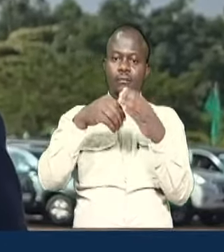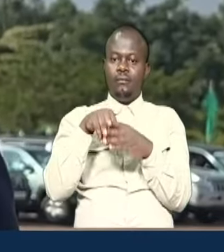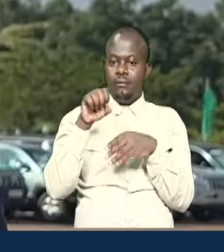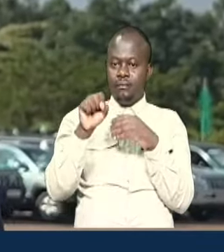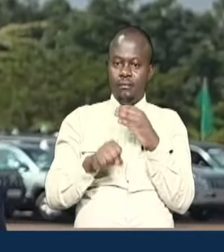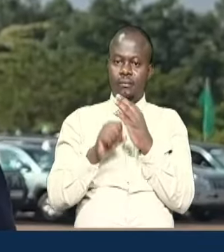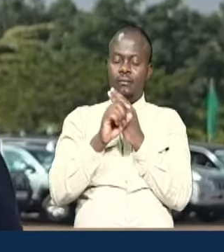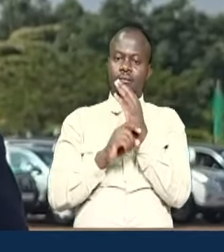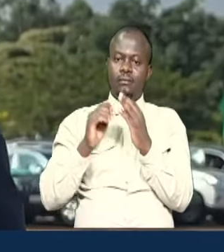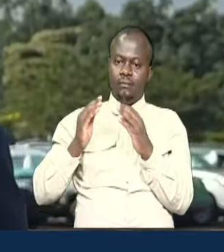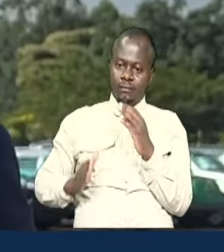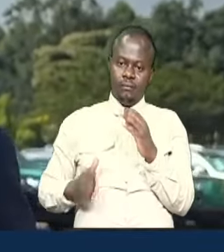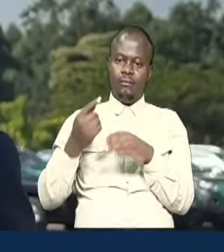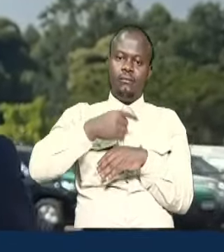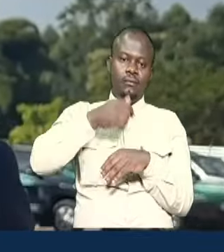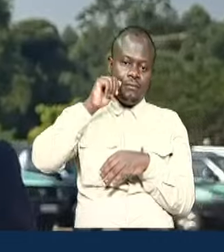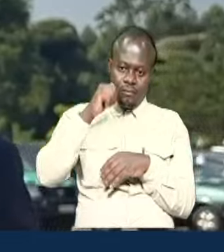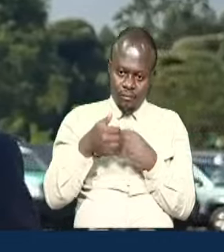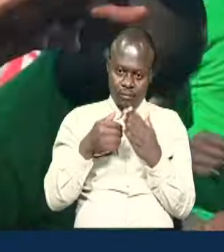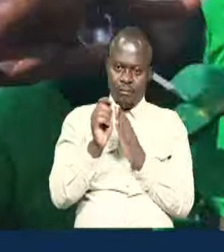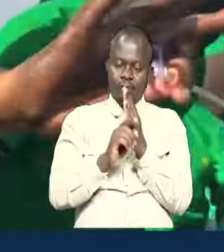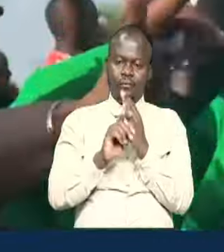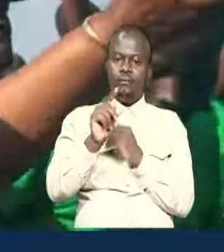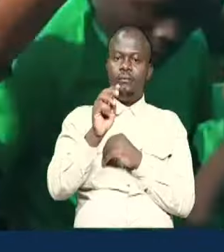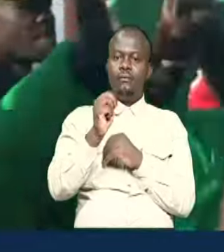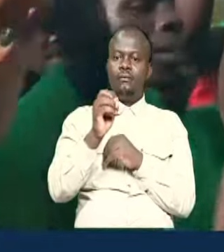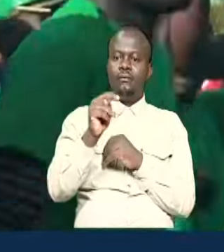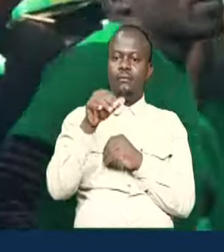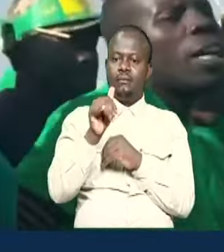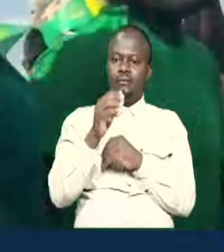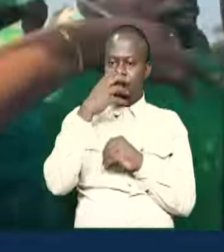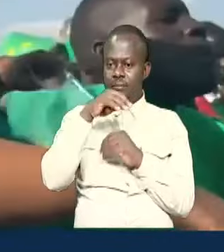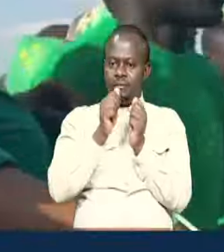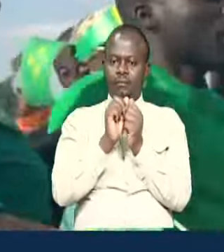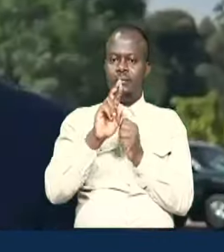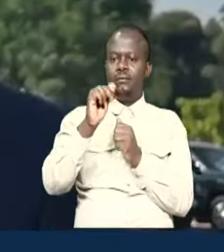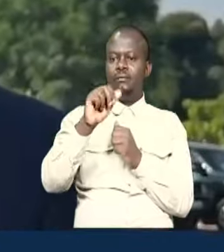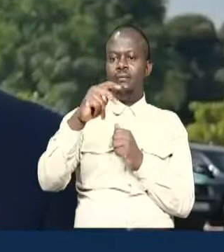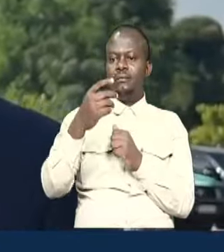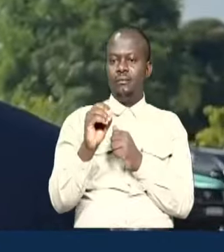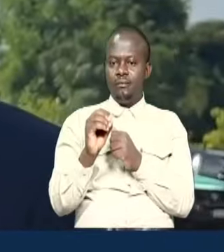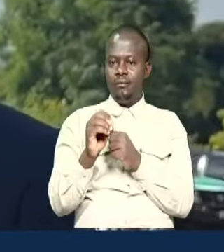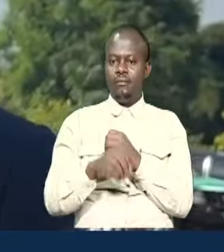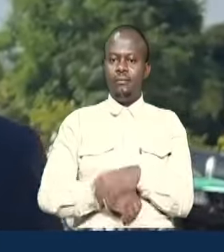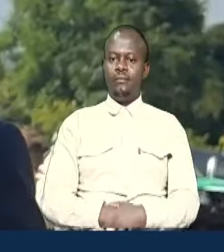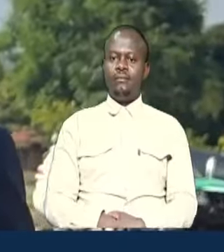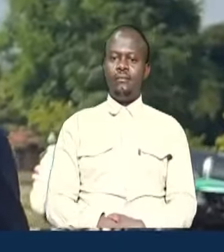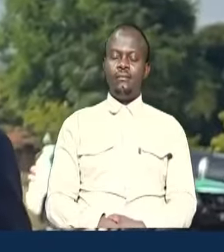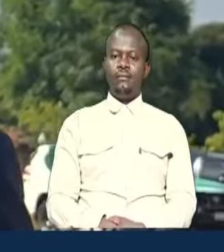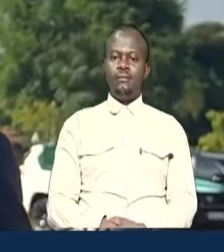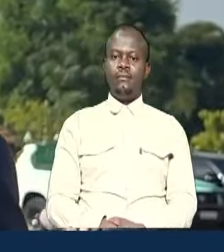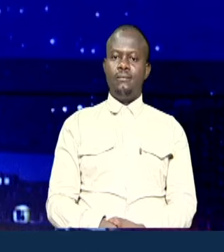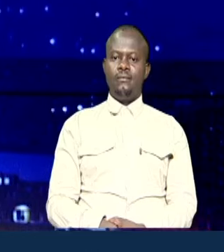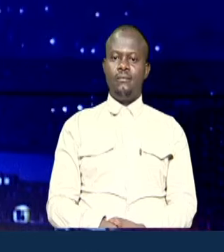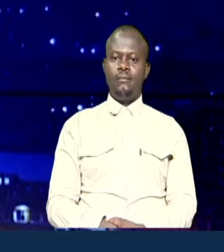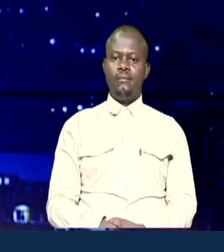mu karere ka Huye. Ku munsi w'ejo ni mu karere ka Kamonyi, Muhanga ndetse na karere ka Ruhango. Jerikalixte Kabiruka, Televiziyo Rwanda mu ntara